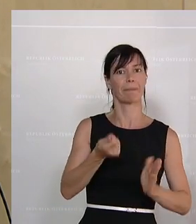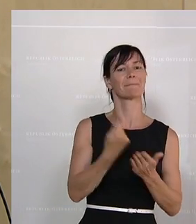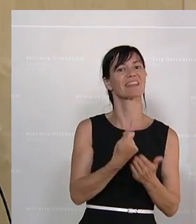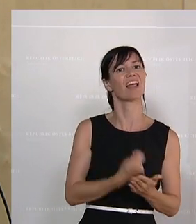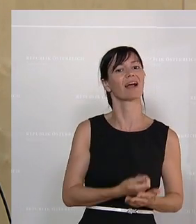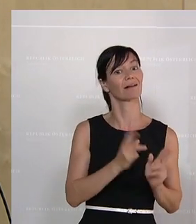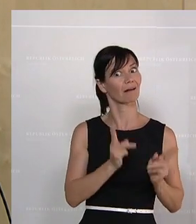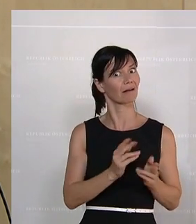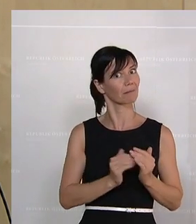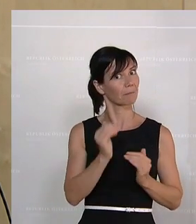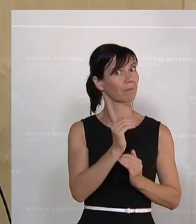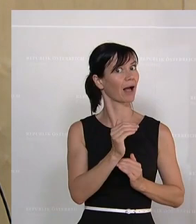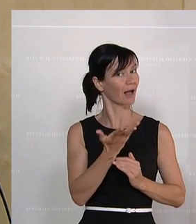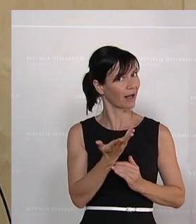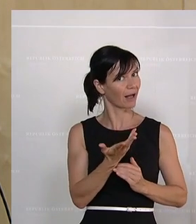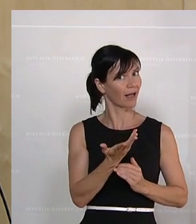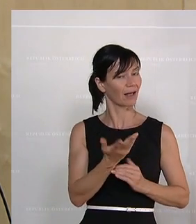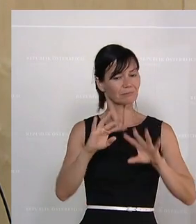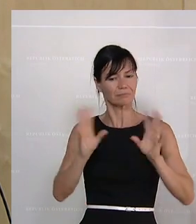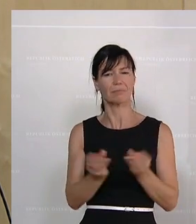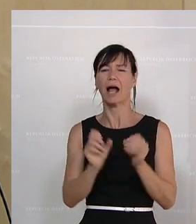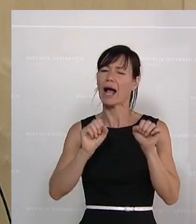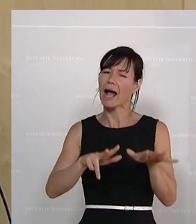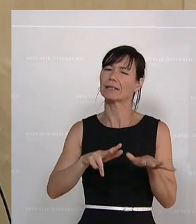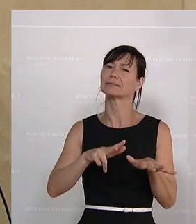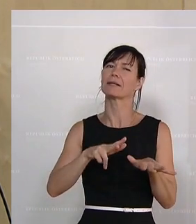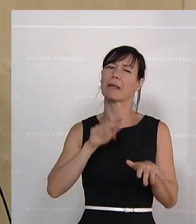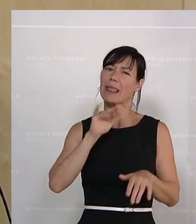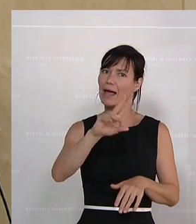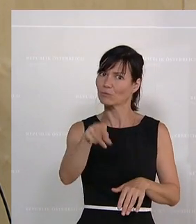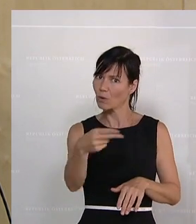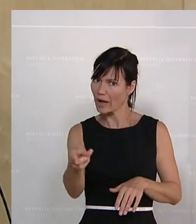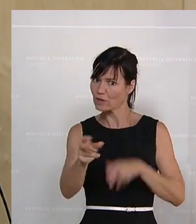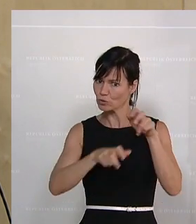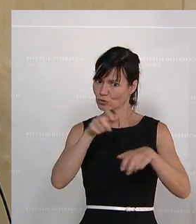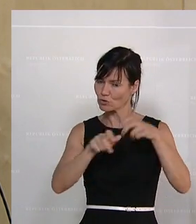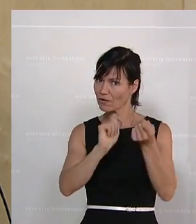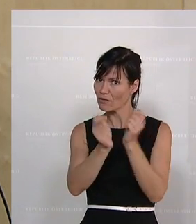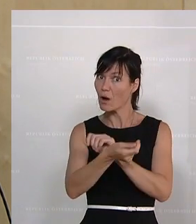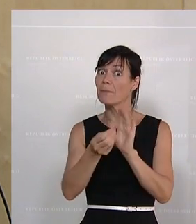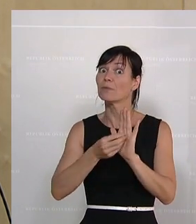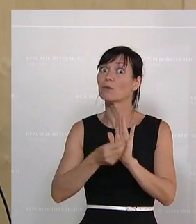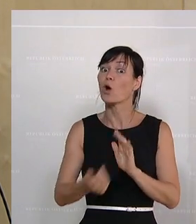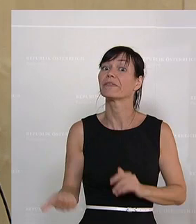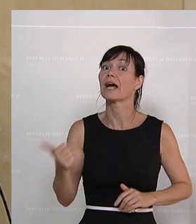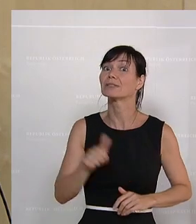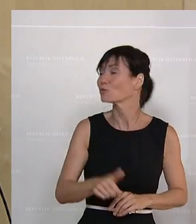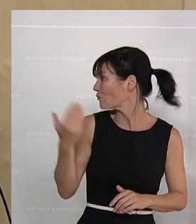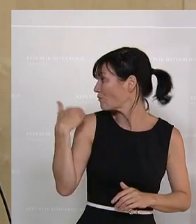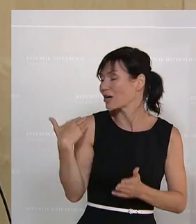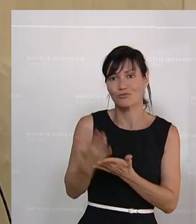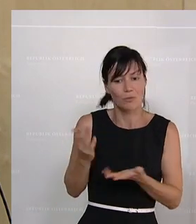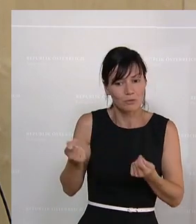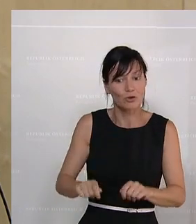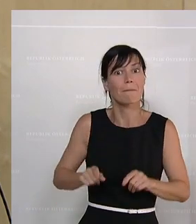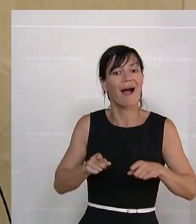mit ihrem gesamtvolumen von aktien milliarden euro wirkt also zusätzlich zu diesen beiden ersten entlastungs paketen die hier